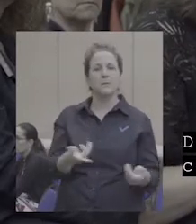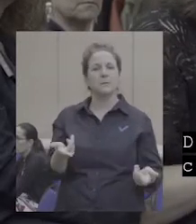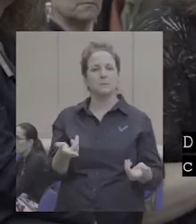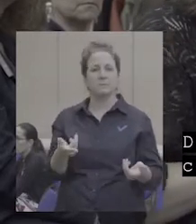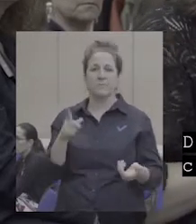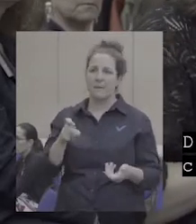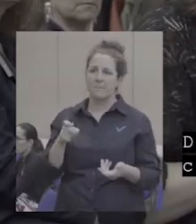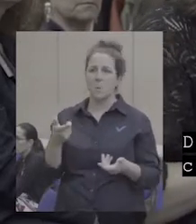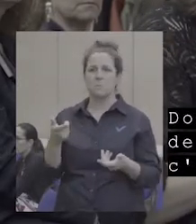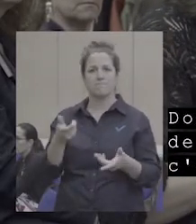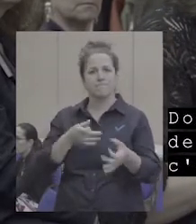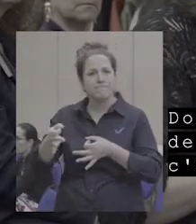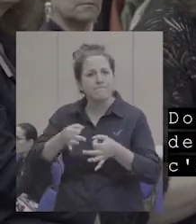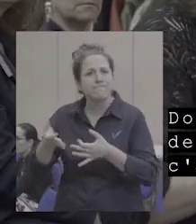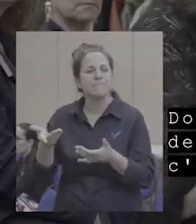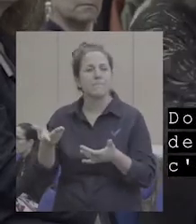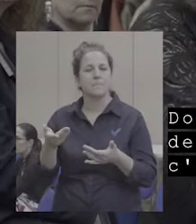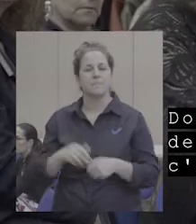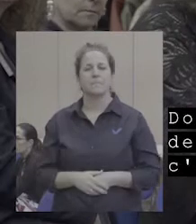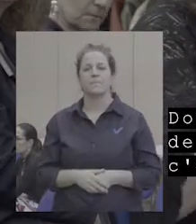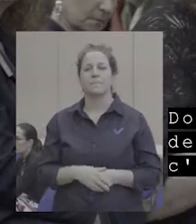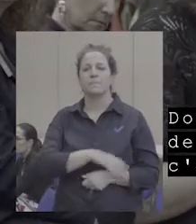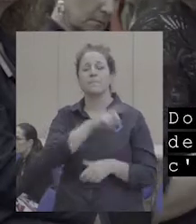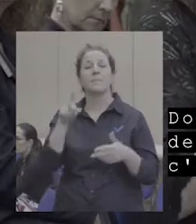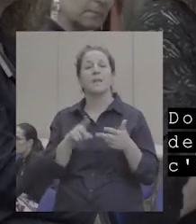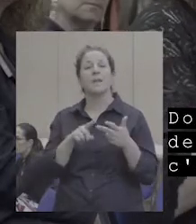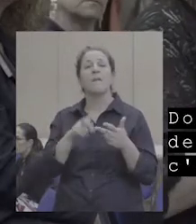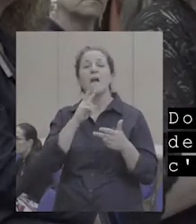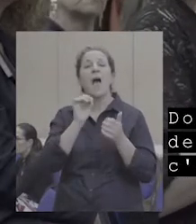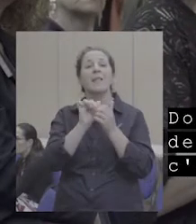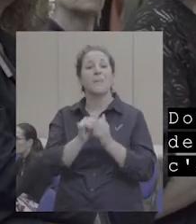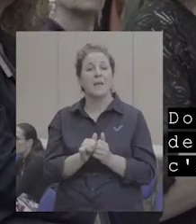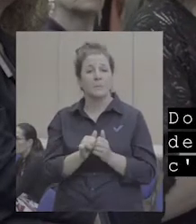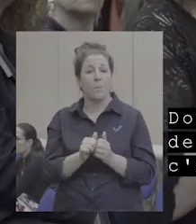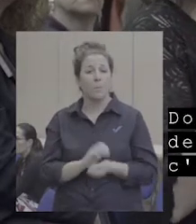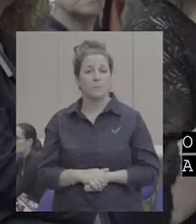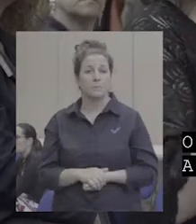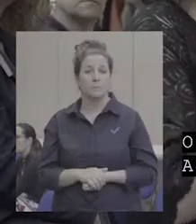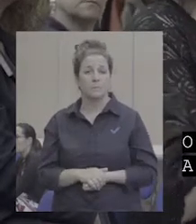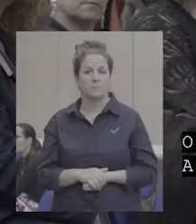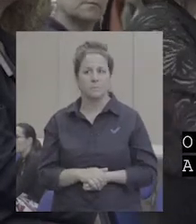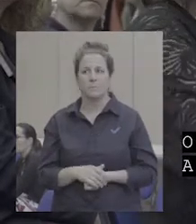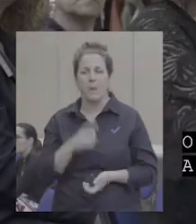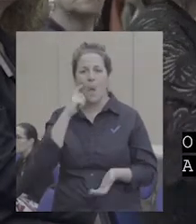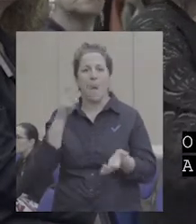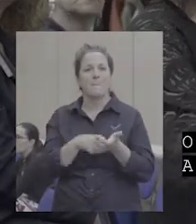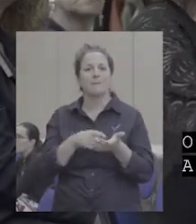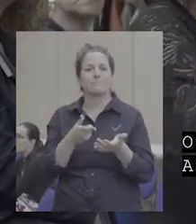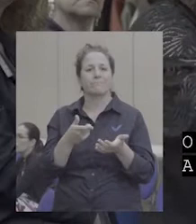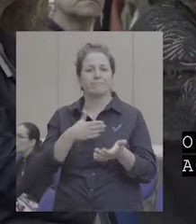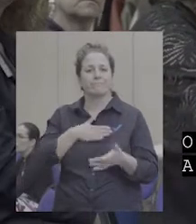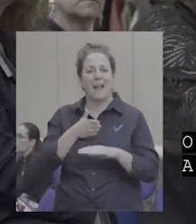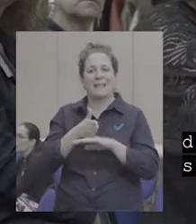aussi. Donc, ça, c'était pour la chaîne de production. Et le dernier, c'est vraiment l'adaptation. On constate, notamment dans